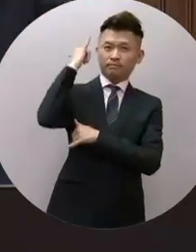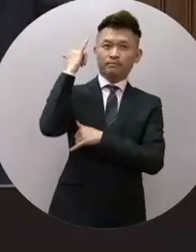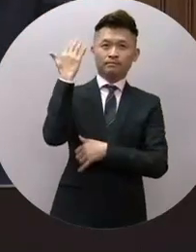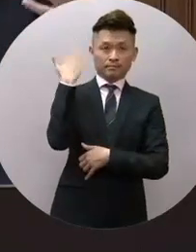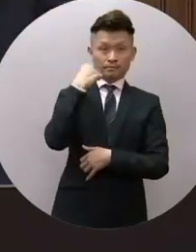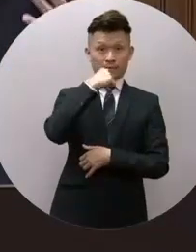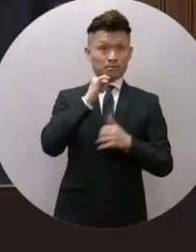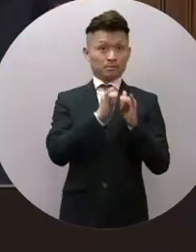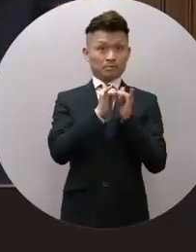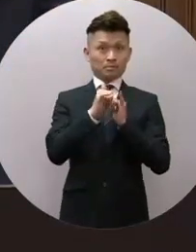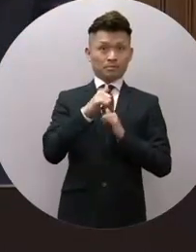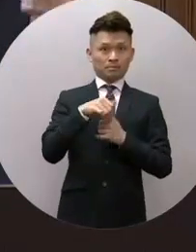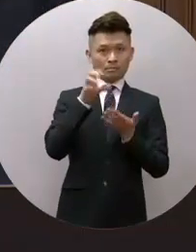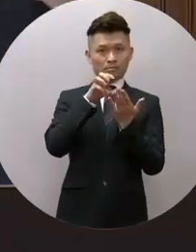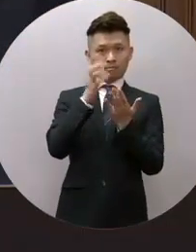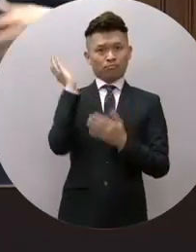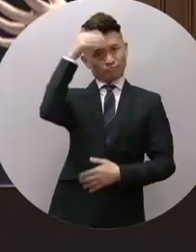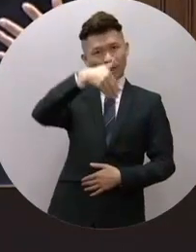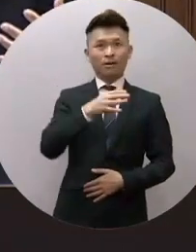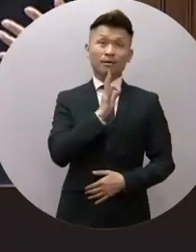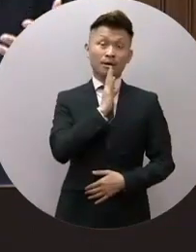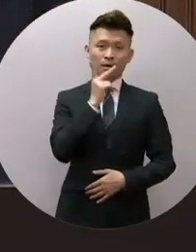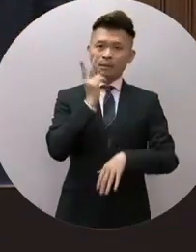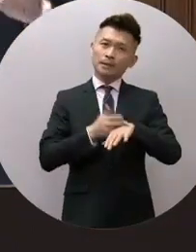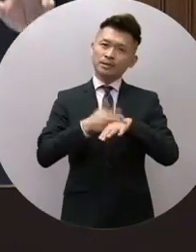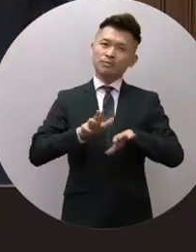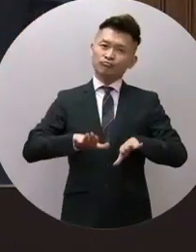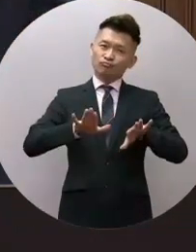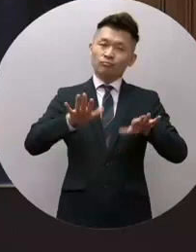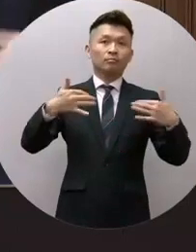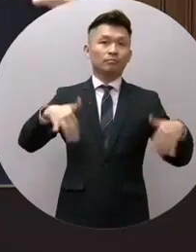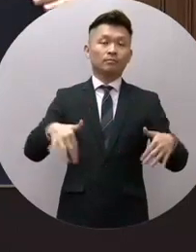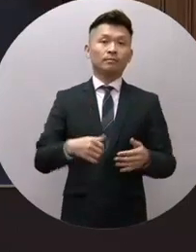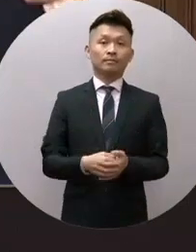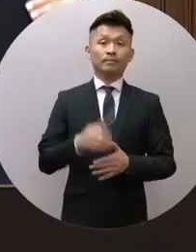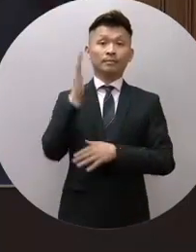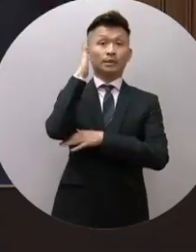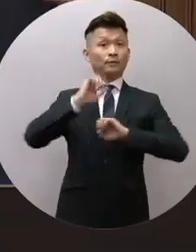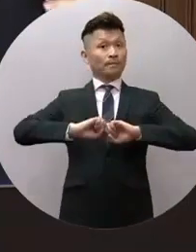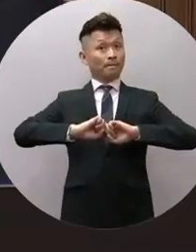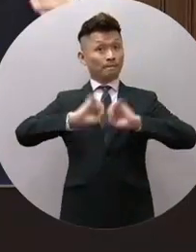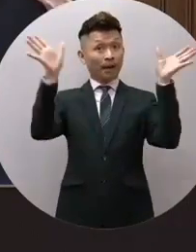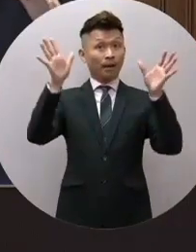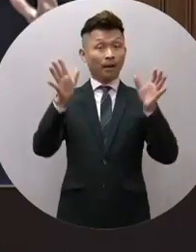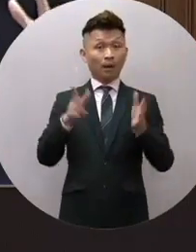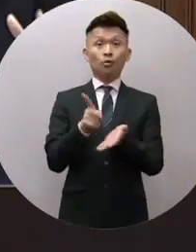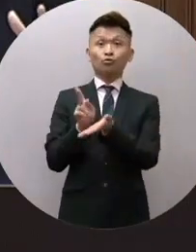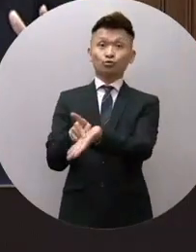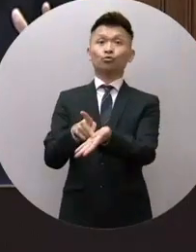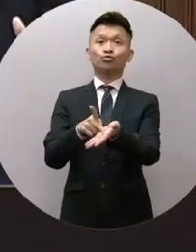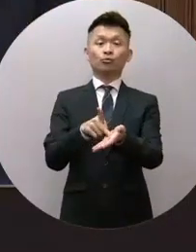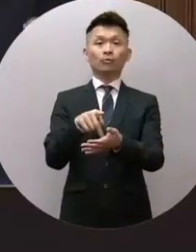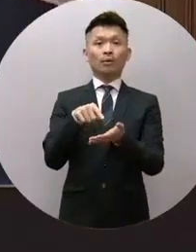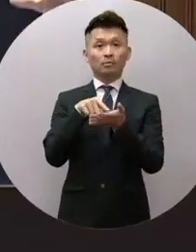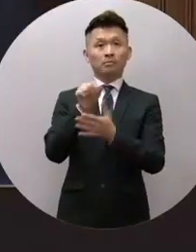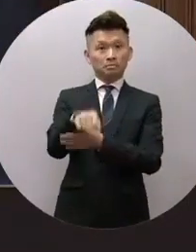多的台湾人其实不太识字的，那我们那时候的科技也不发达，我们在公告政府有透过有放领放租各种不